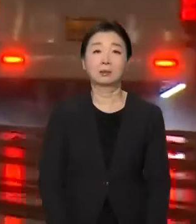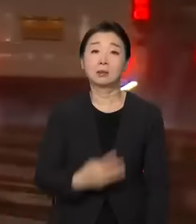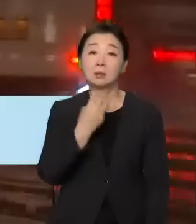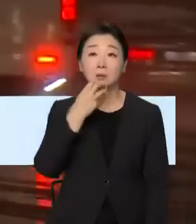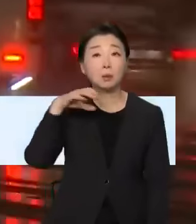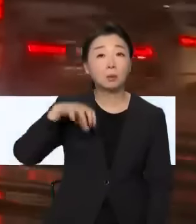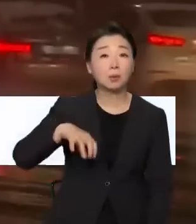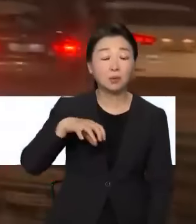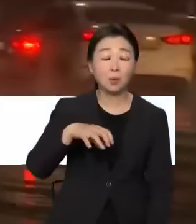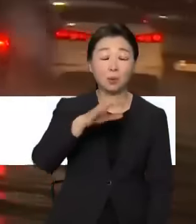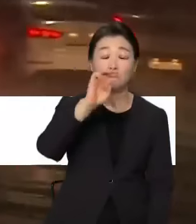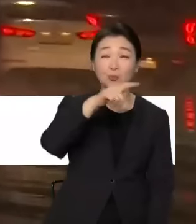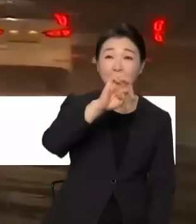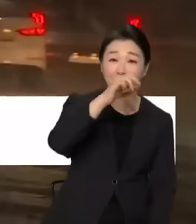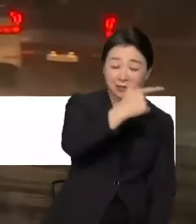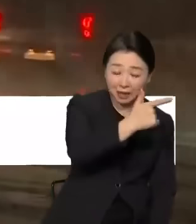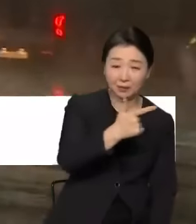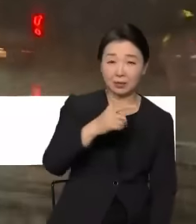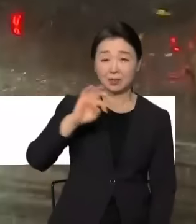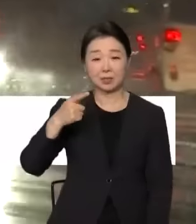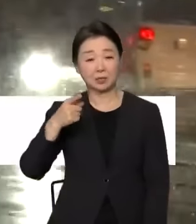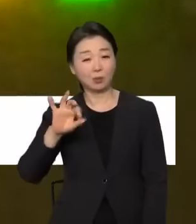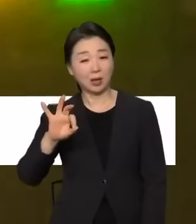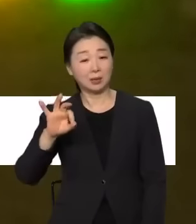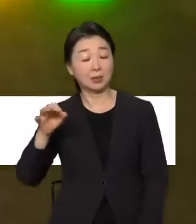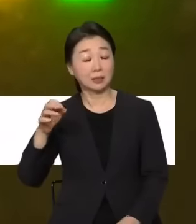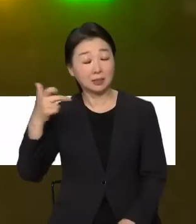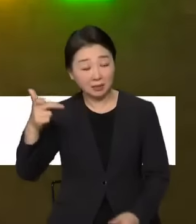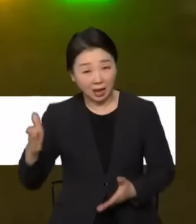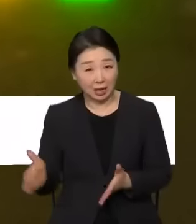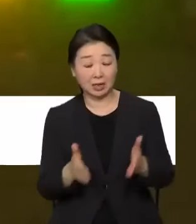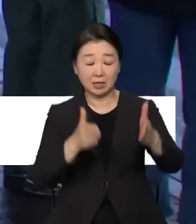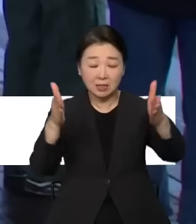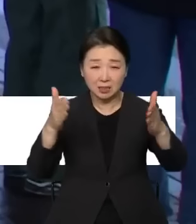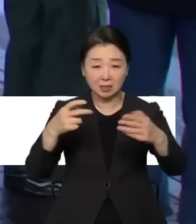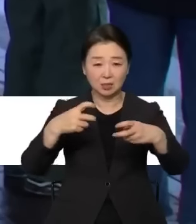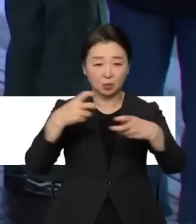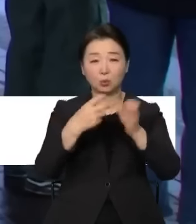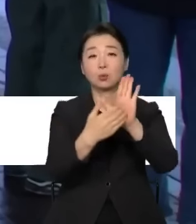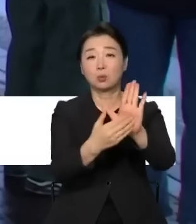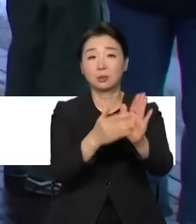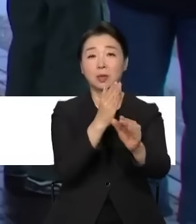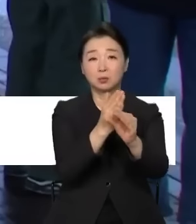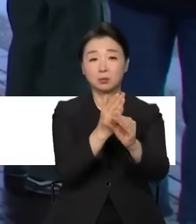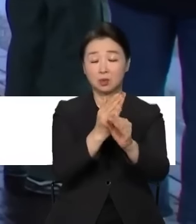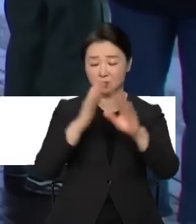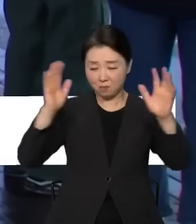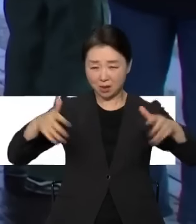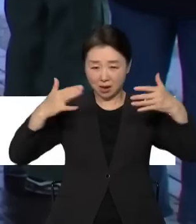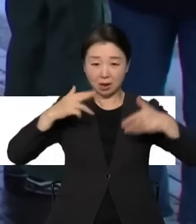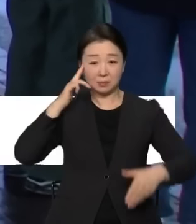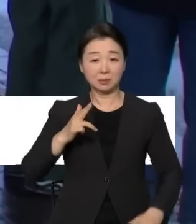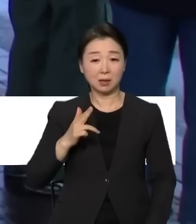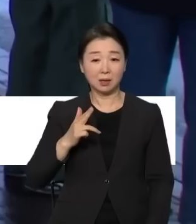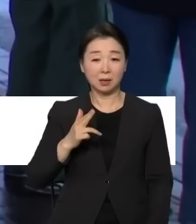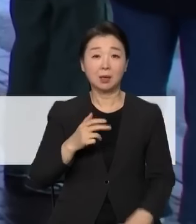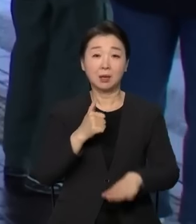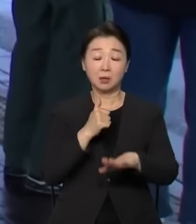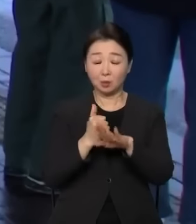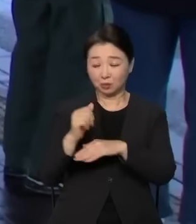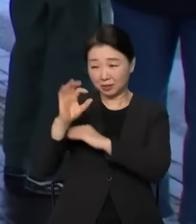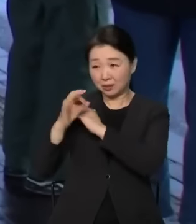서울에서는 북악산길과 인왕산길을 비롯해 일부 구간의 교통도 통제된 상태입니다. 여기에 또 바람도 강하게 불면서